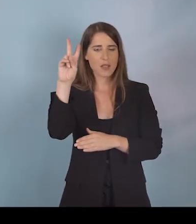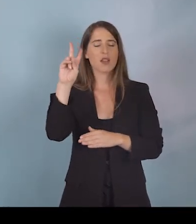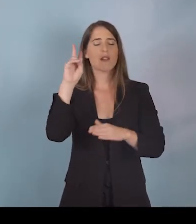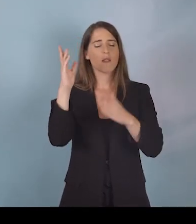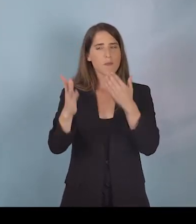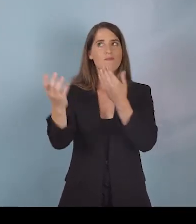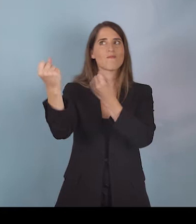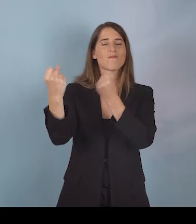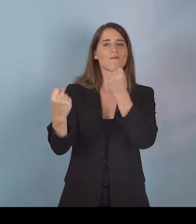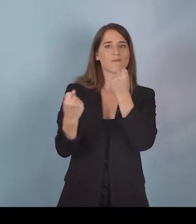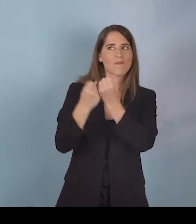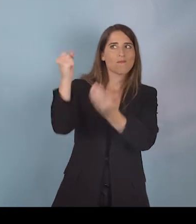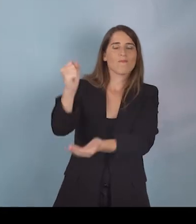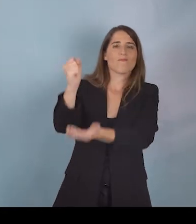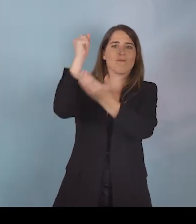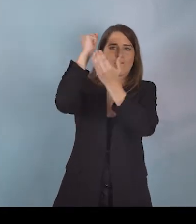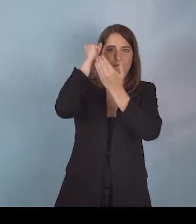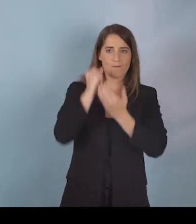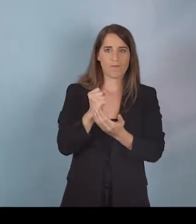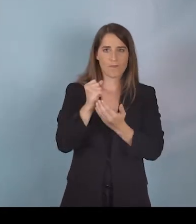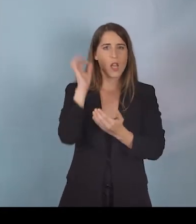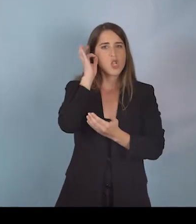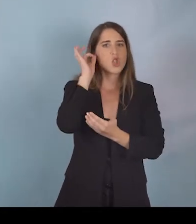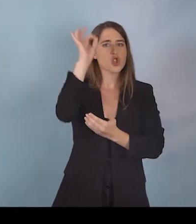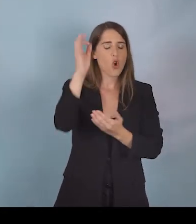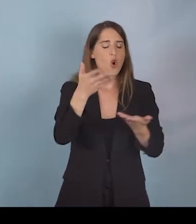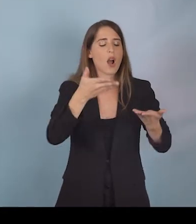οικονομική ενίσχυση, ούτως ώστε να καλύψουμε μέρος